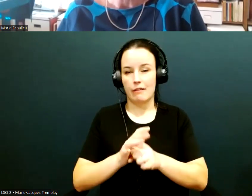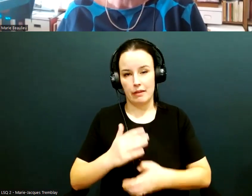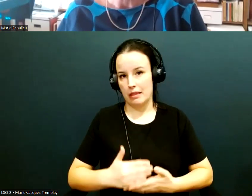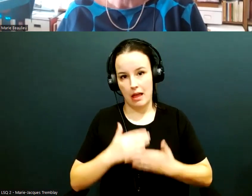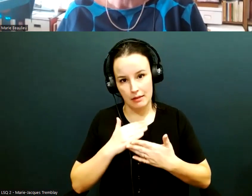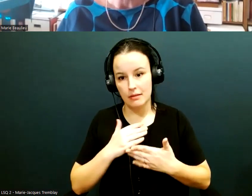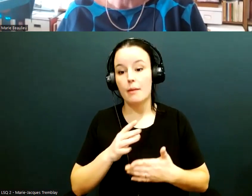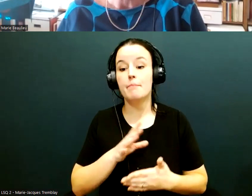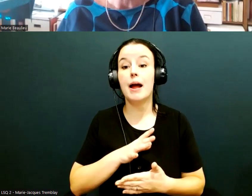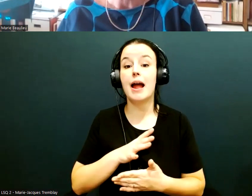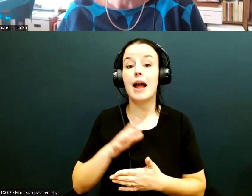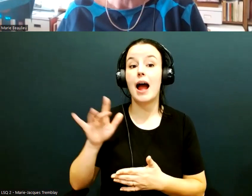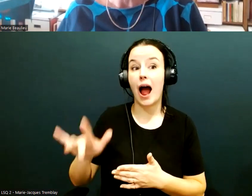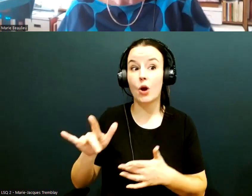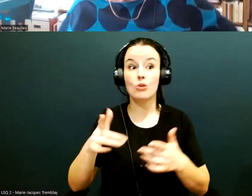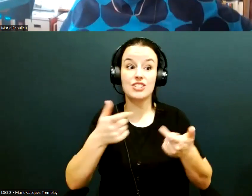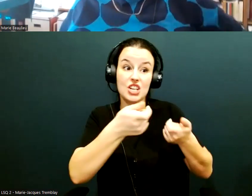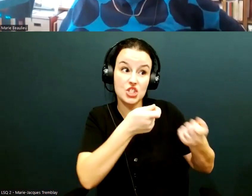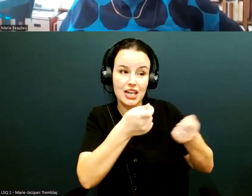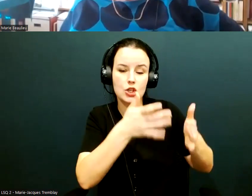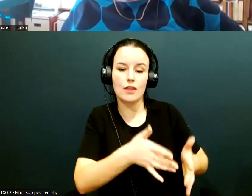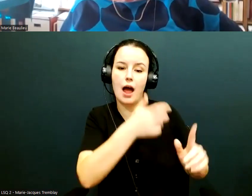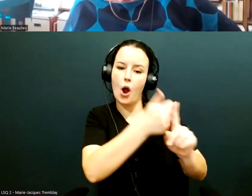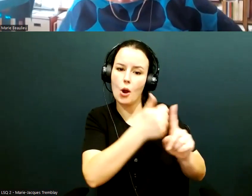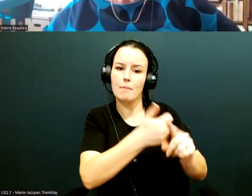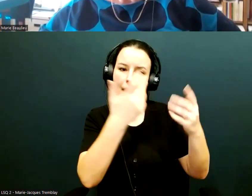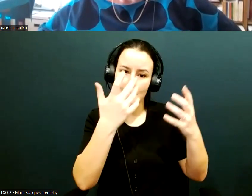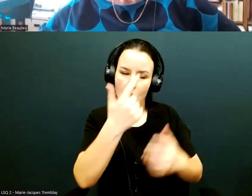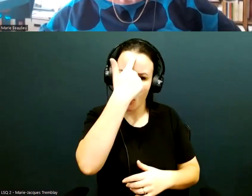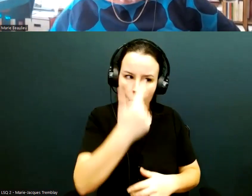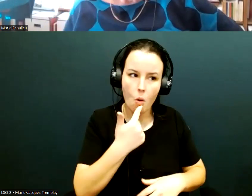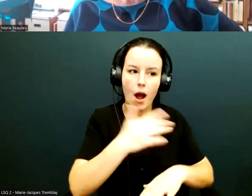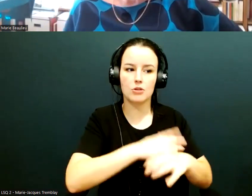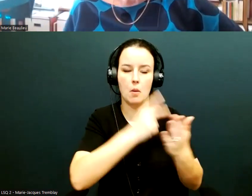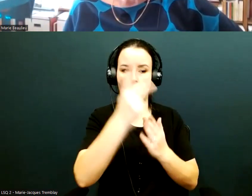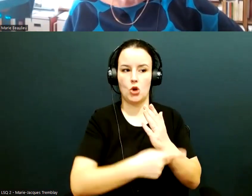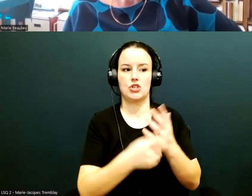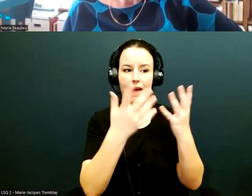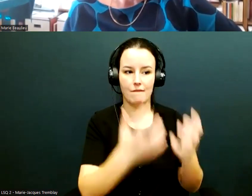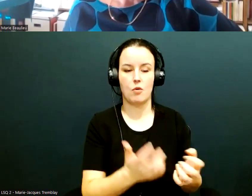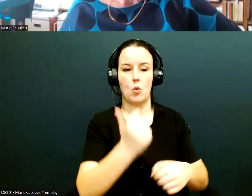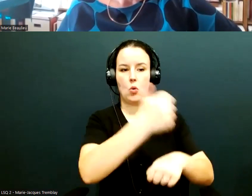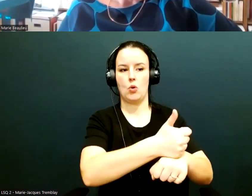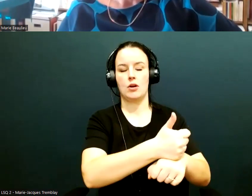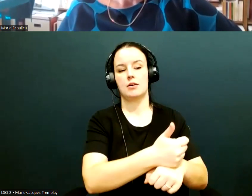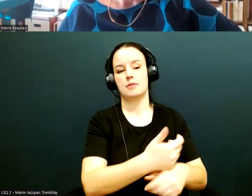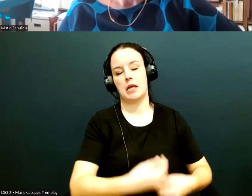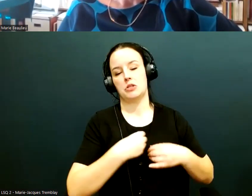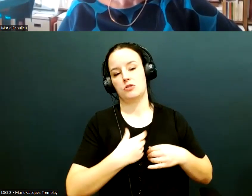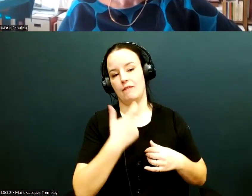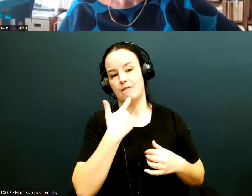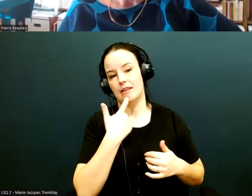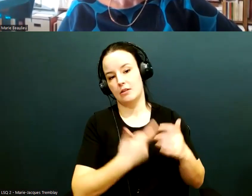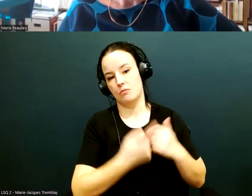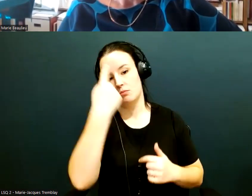que le fait qu'on ait des gestionnaires qui croyaient au projet, qui avaient l'intérêt de travailler là-dessus, ça a été quand même très facilitant là, pour